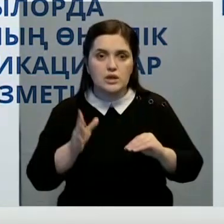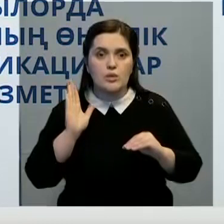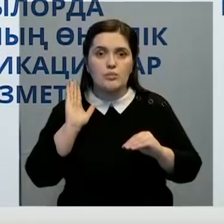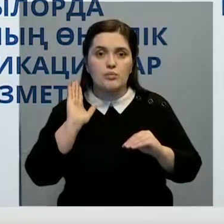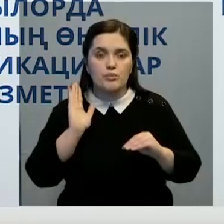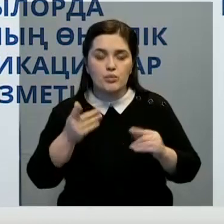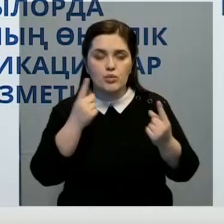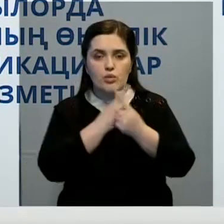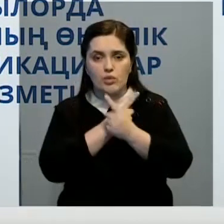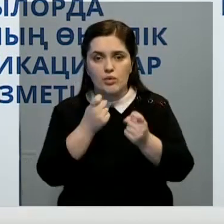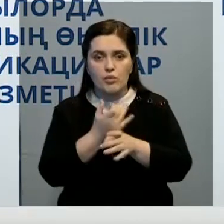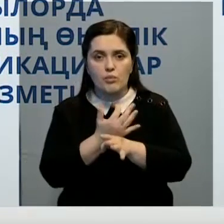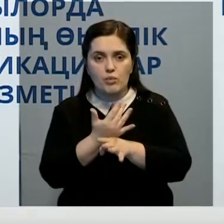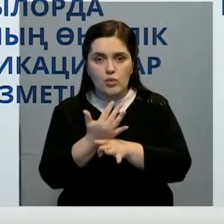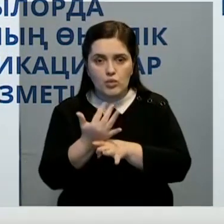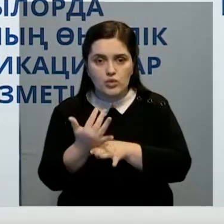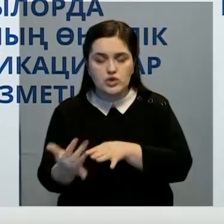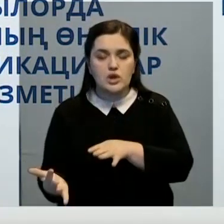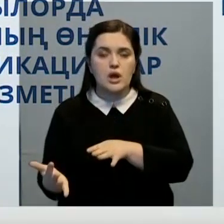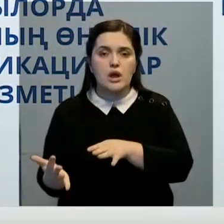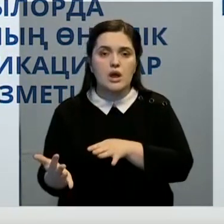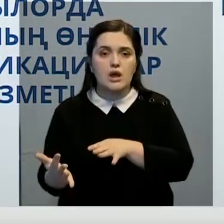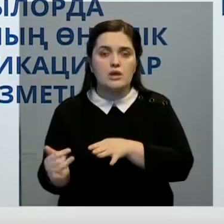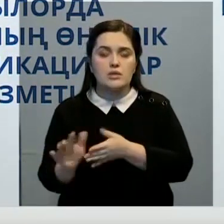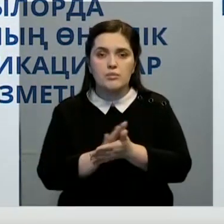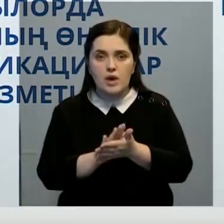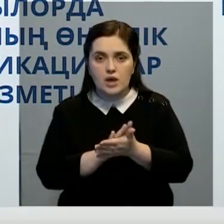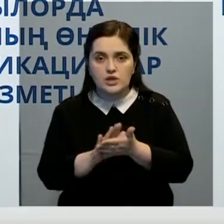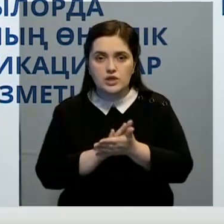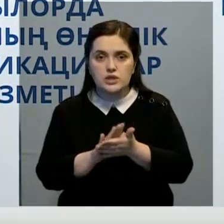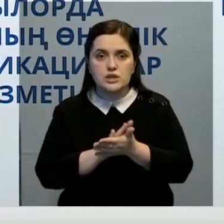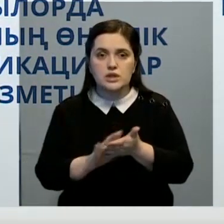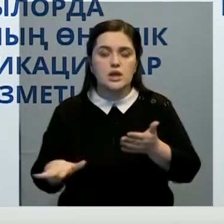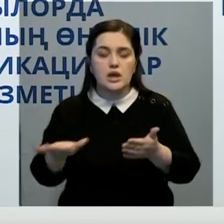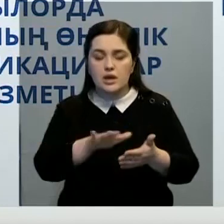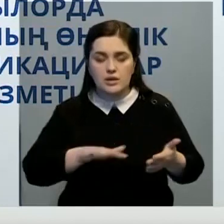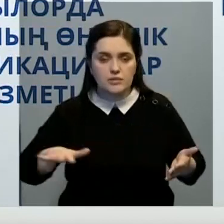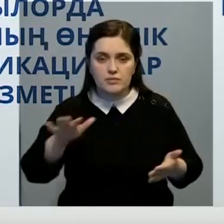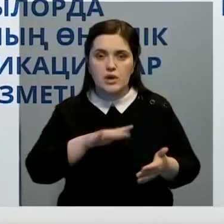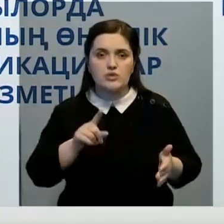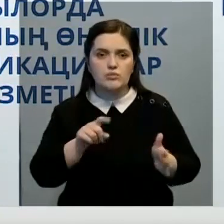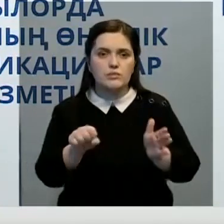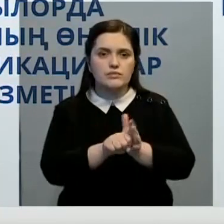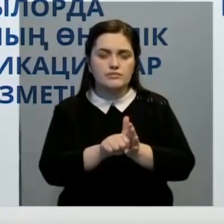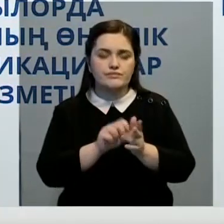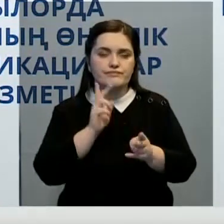оглашены позже. Сейчас на месте проводятся мероприятия по очистке территории и предотвращению дальнейшей гибели рыб.